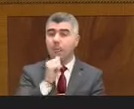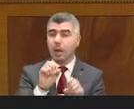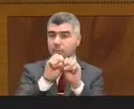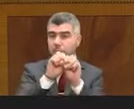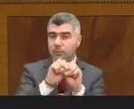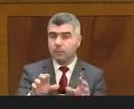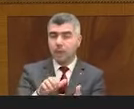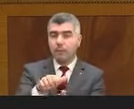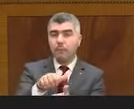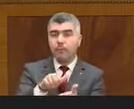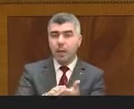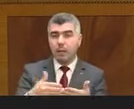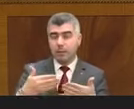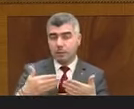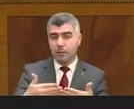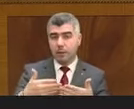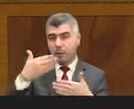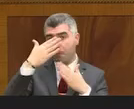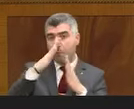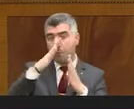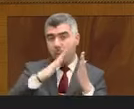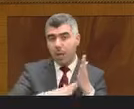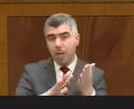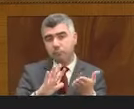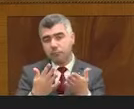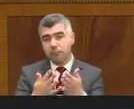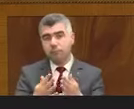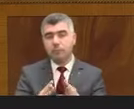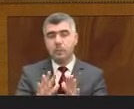بالنسبة لهذه السنة اللي موجودة على الصعيد الوطني ما كتعداش